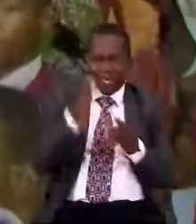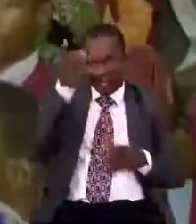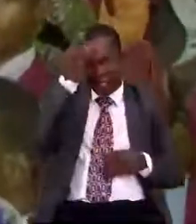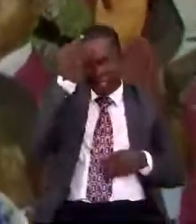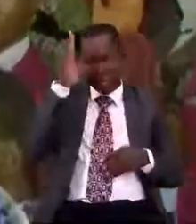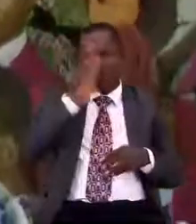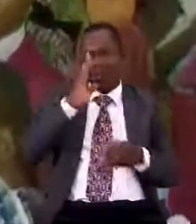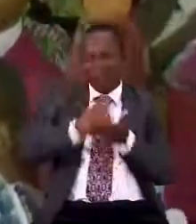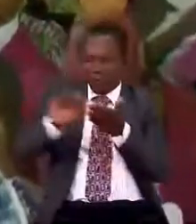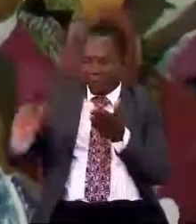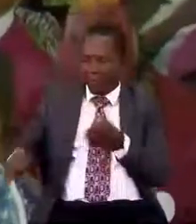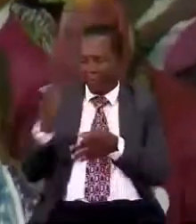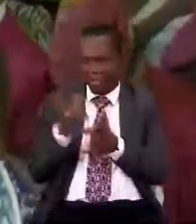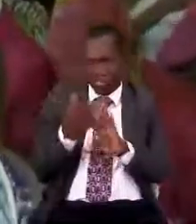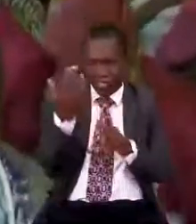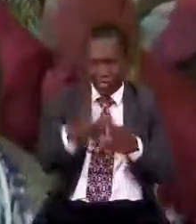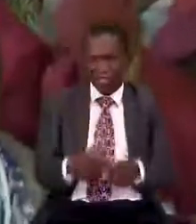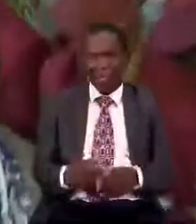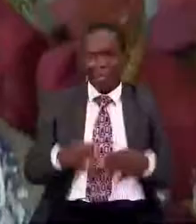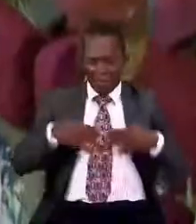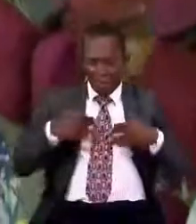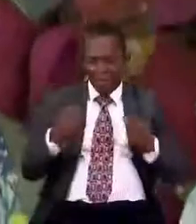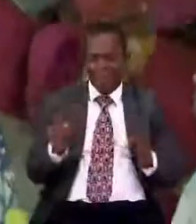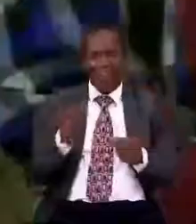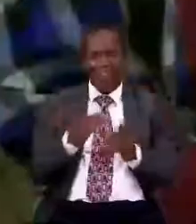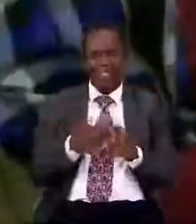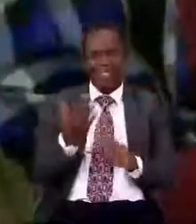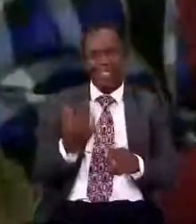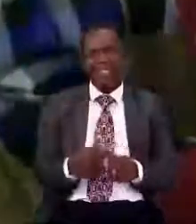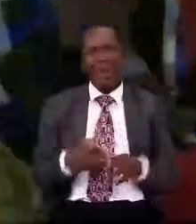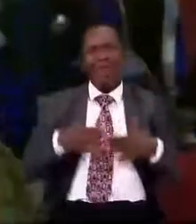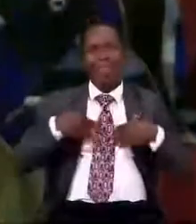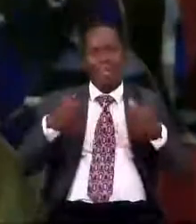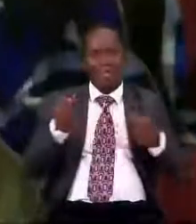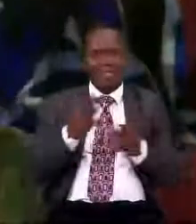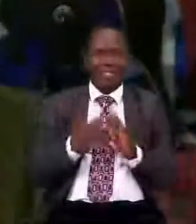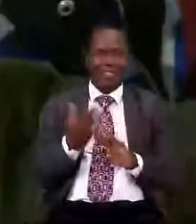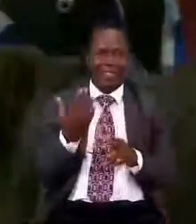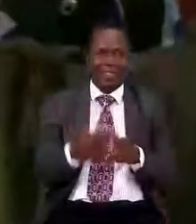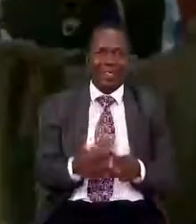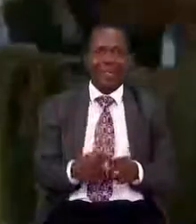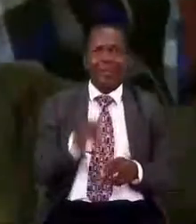serez guéri. Vous serez complètement guéri ce jour au nom de Jésus-Christ.